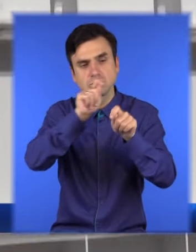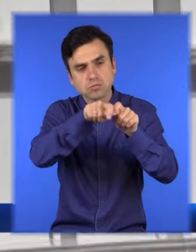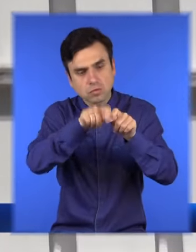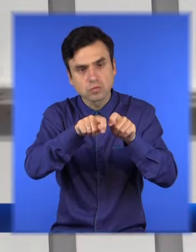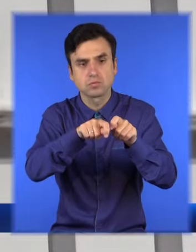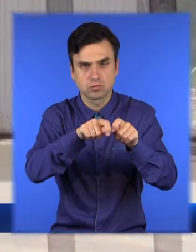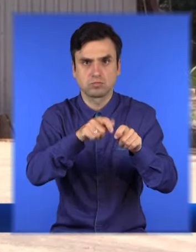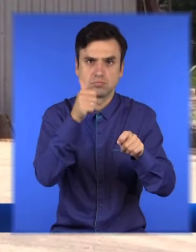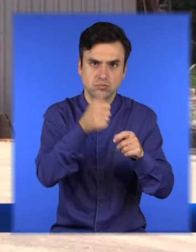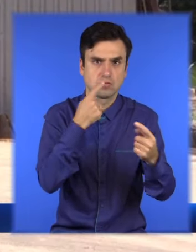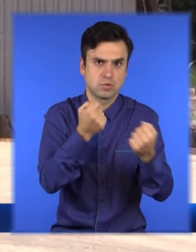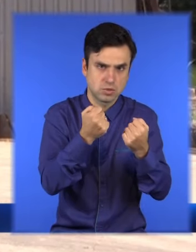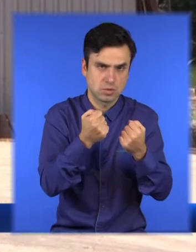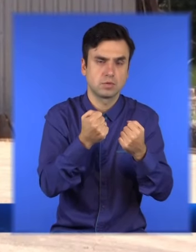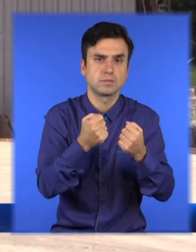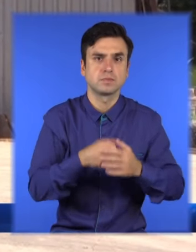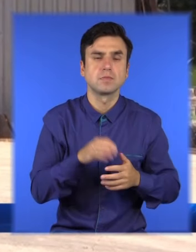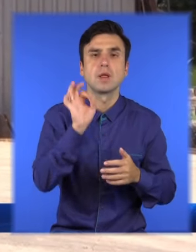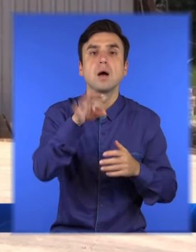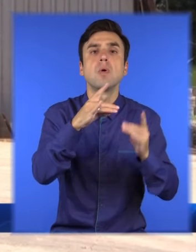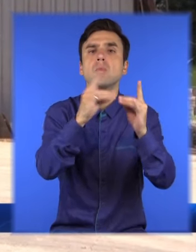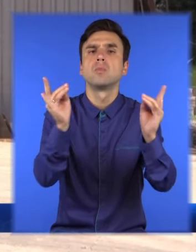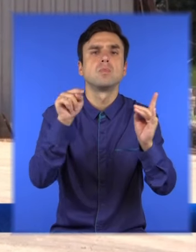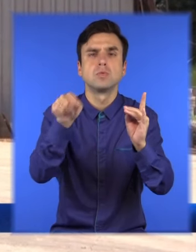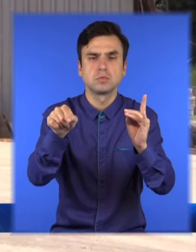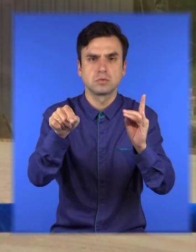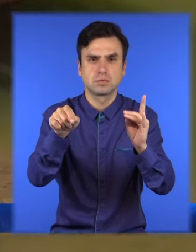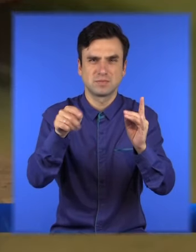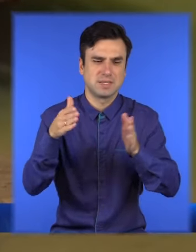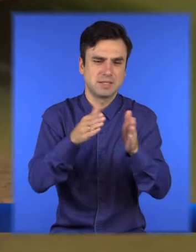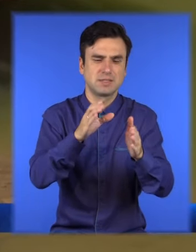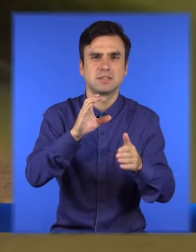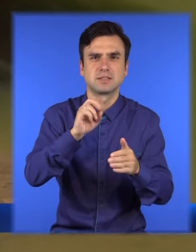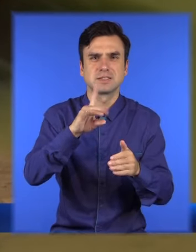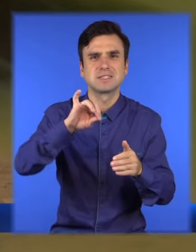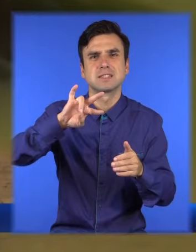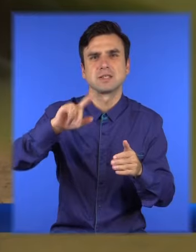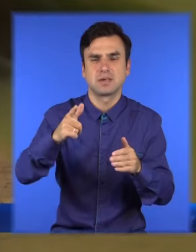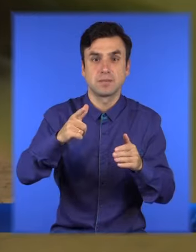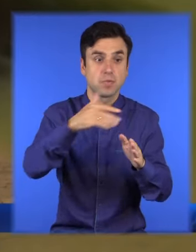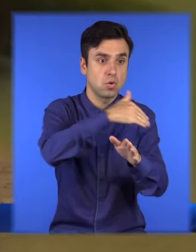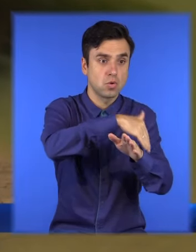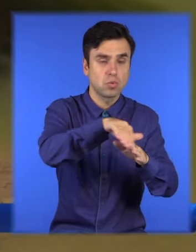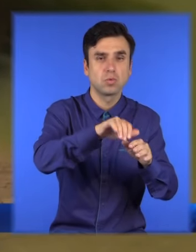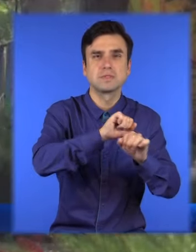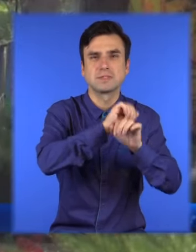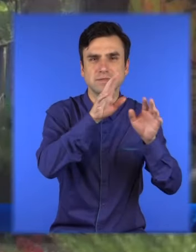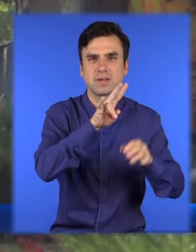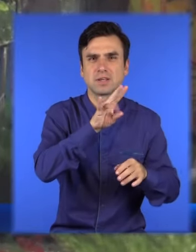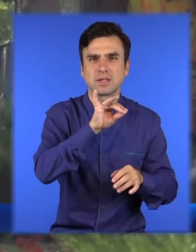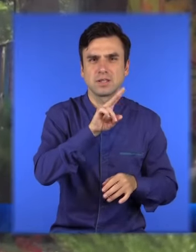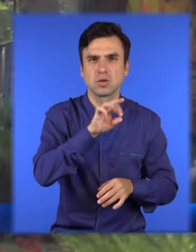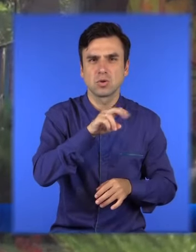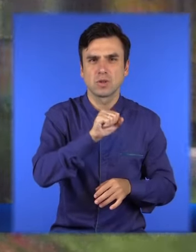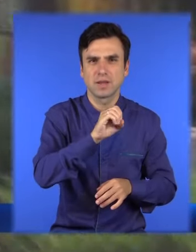експертизу. Відзначу, міст має з'єднати 2 осередки на витоках річки Саксагань – вулицю Свято-Миколаївську та парк